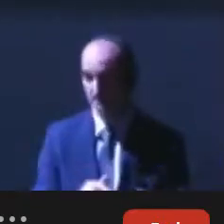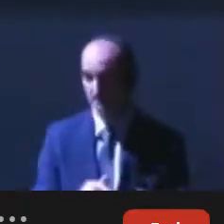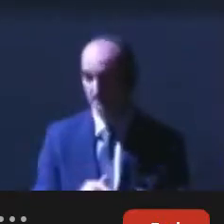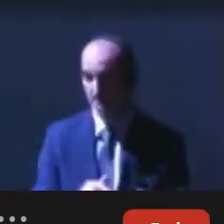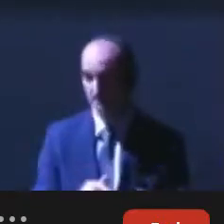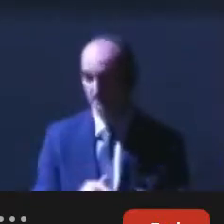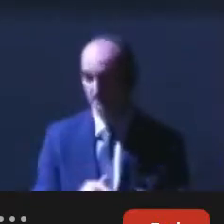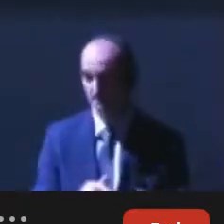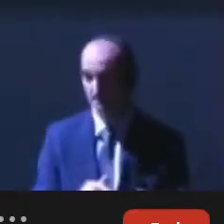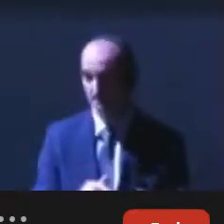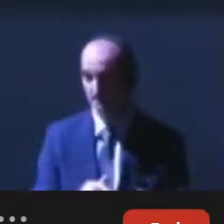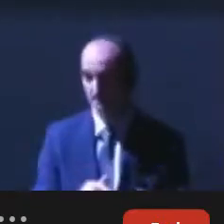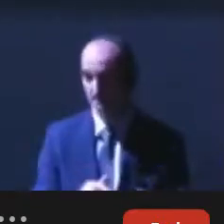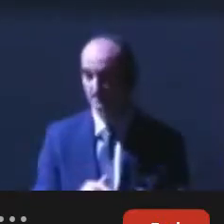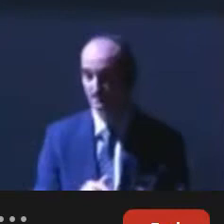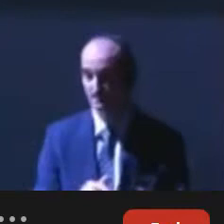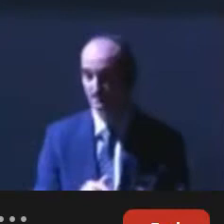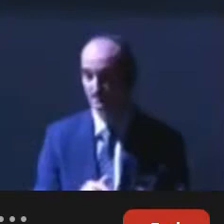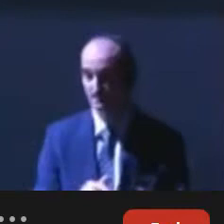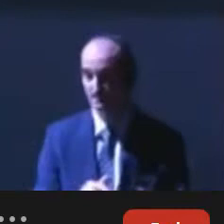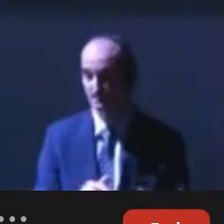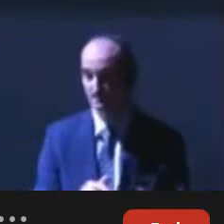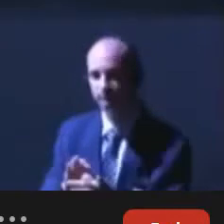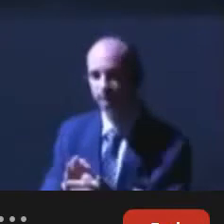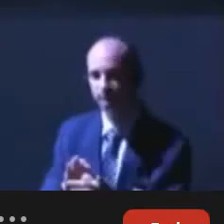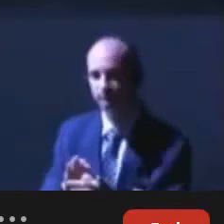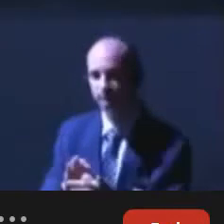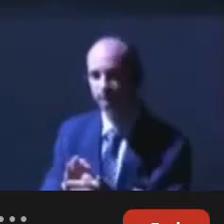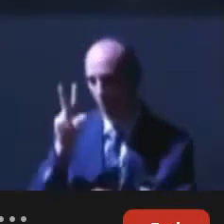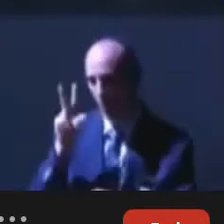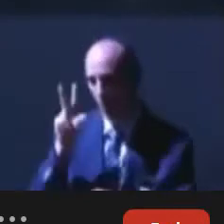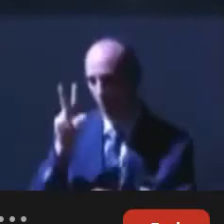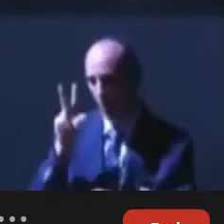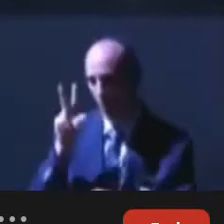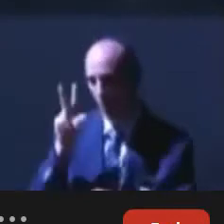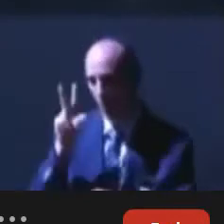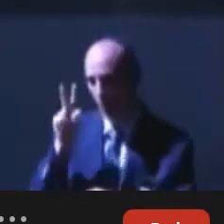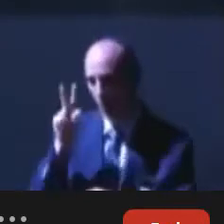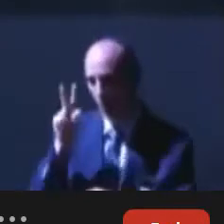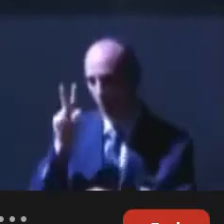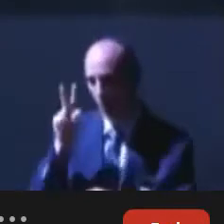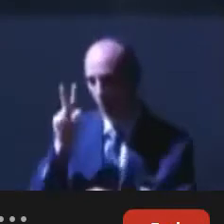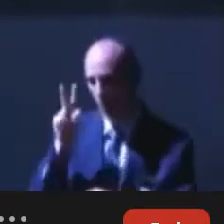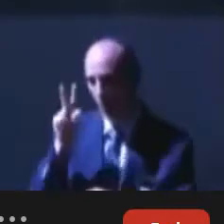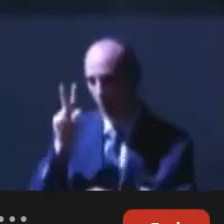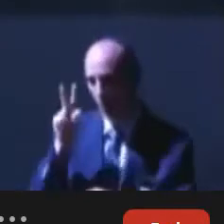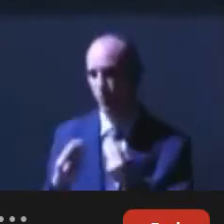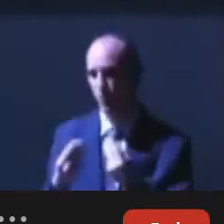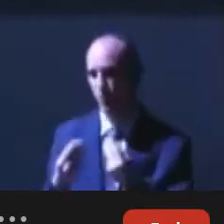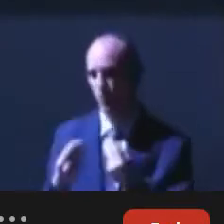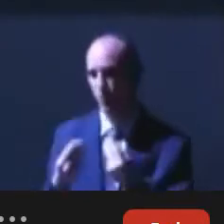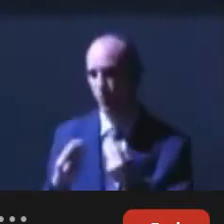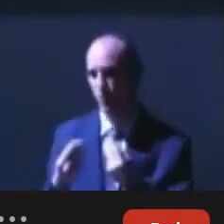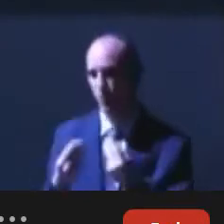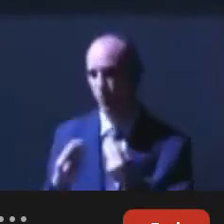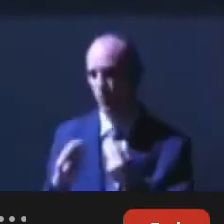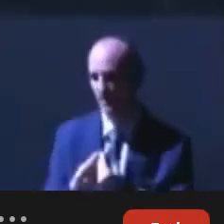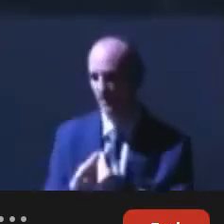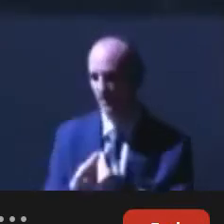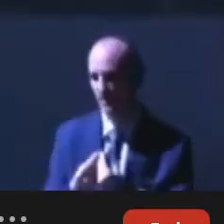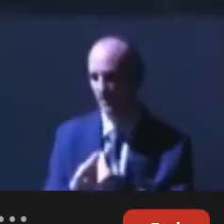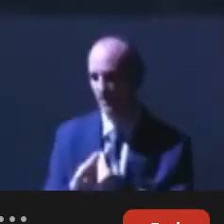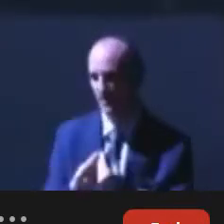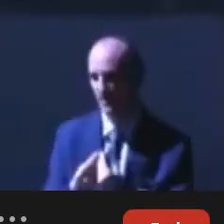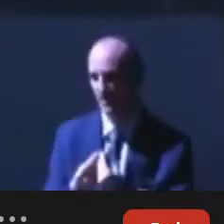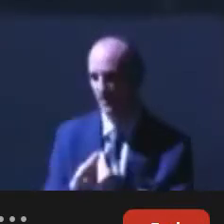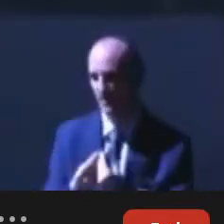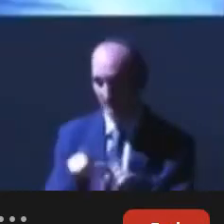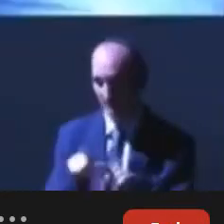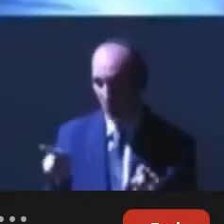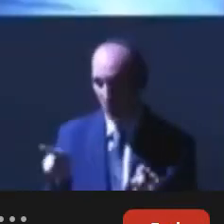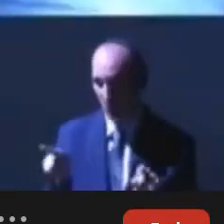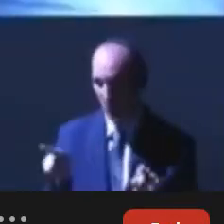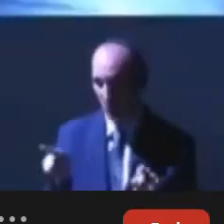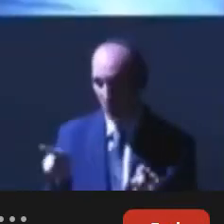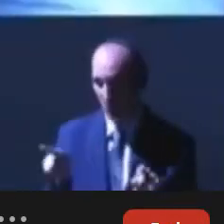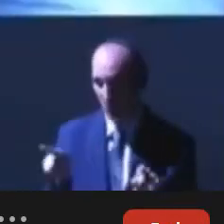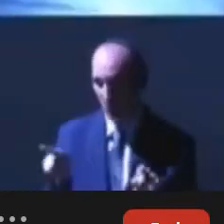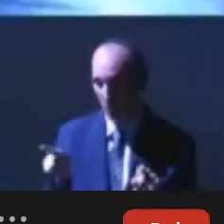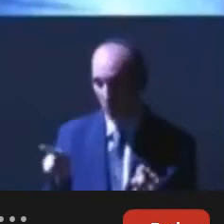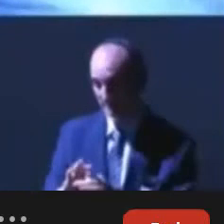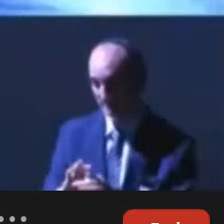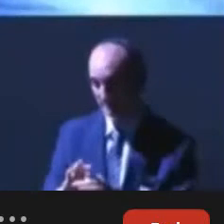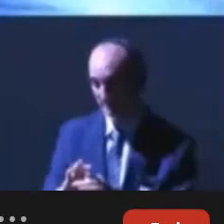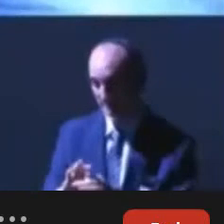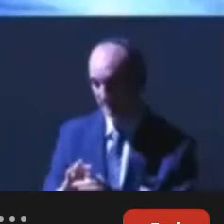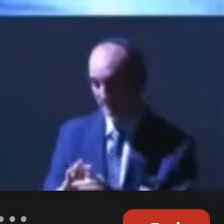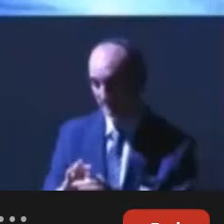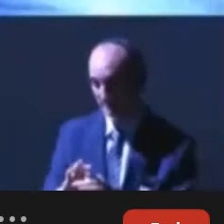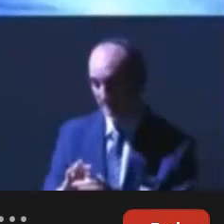của các bạn vào cái hệ thống này tới Google Pay, và ở đây thì các bạn có thể kết nối thẻ của mình và sau đó có thể chuyển được tiền, hoặc là mọi người